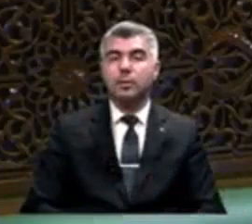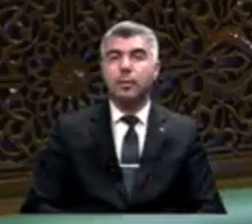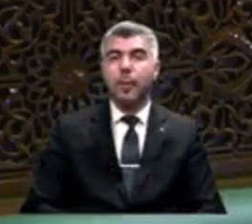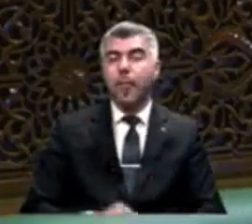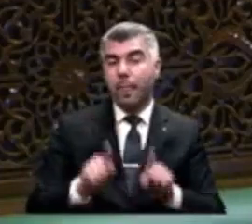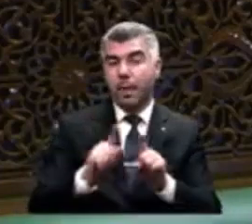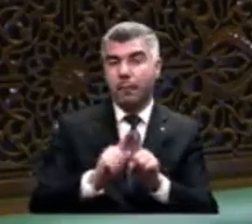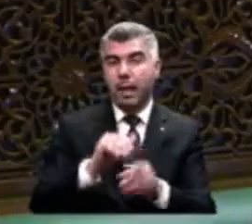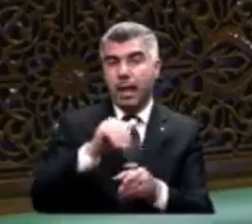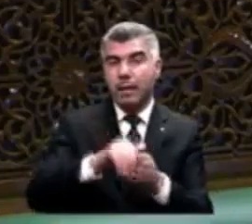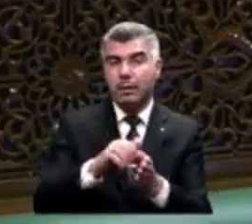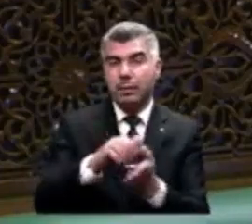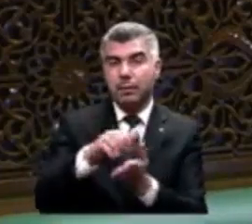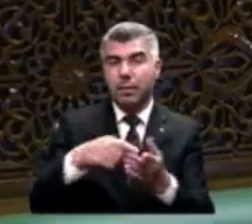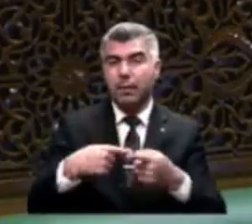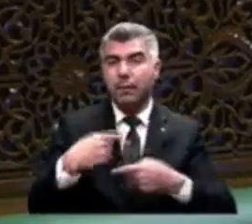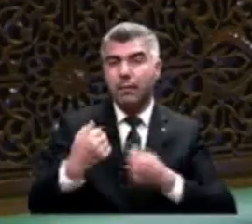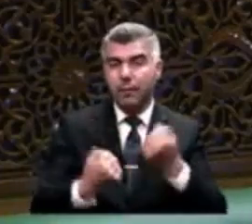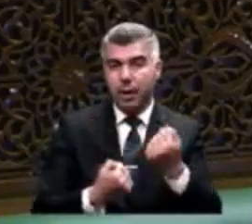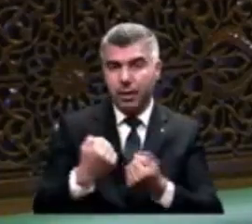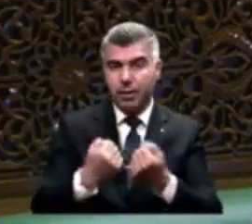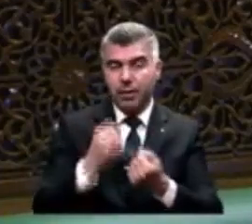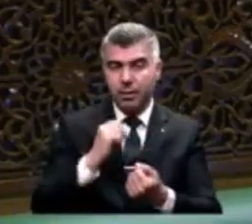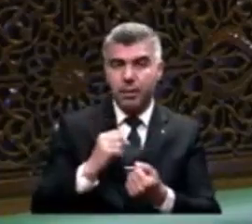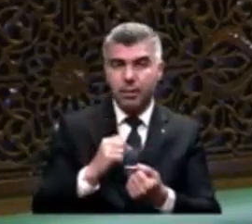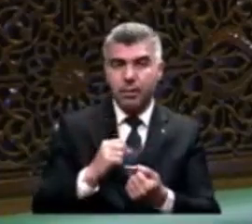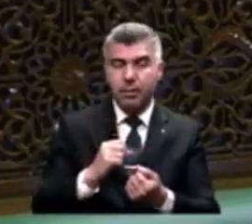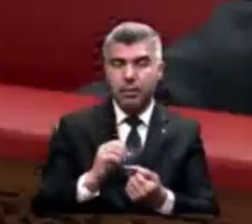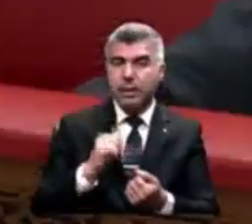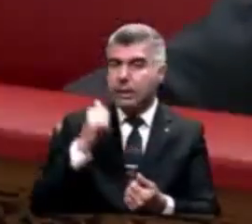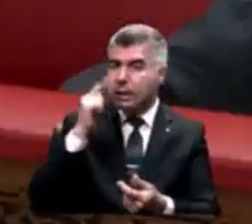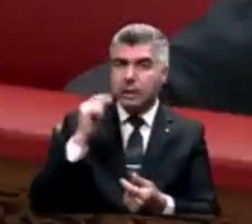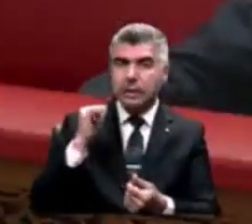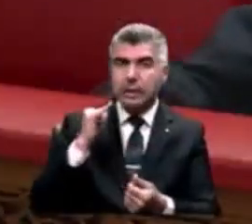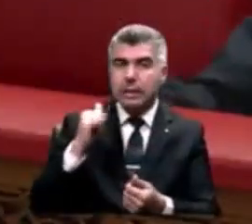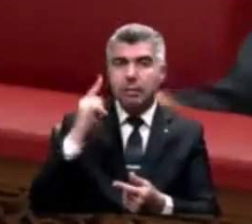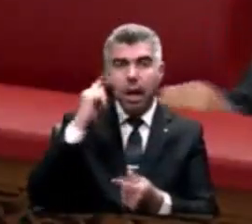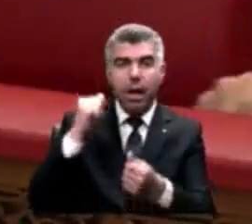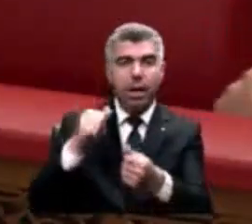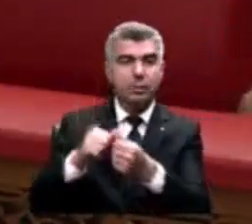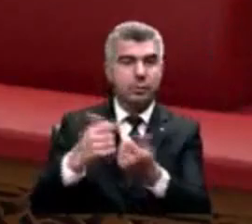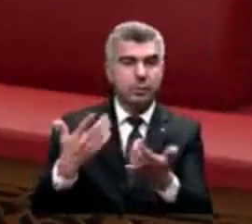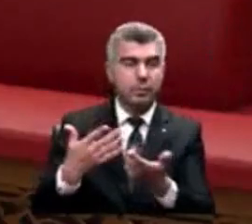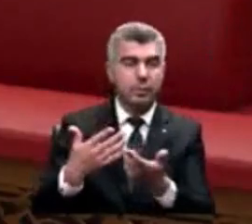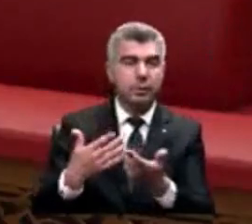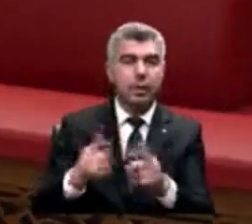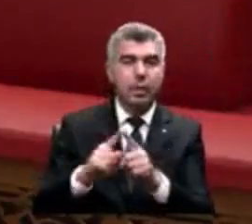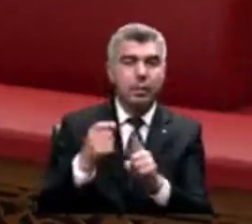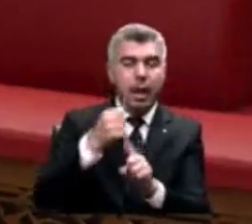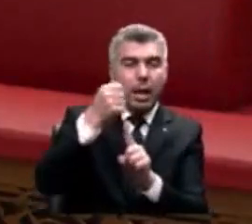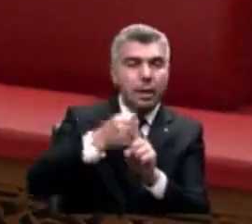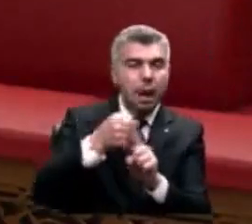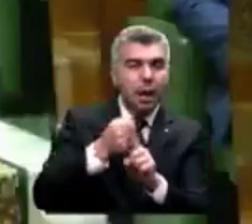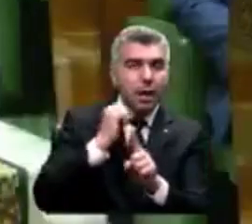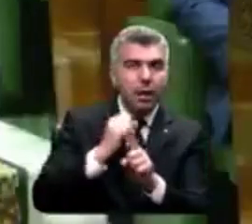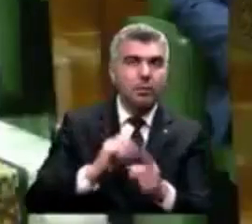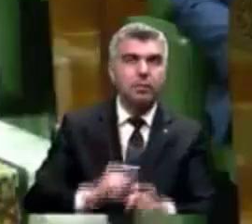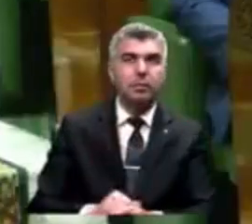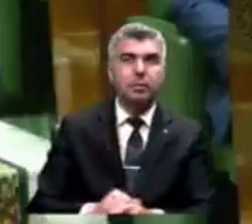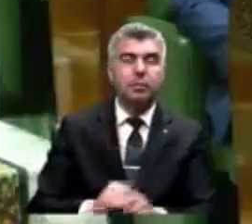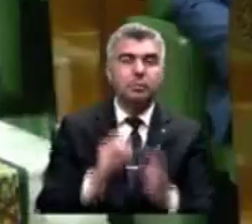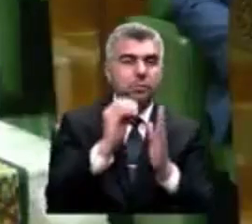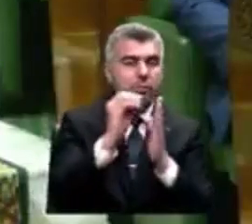إننا في فريق الأصالة المعاصرة نسجل وباعتزاز كبير الإصلاحات الكبرى